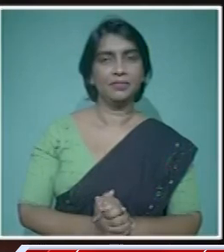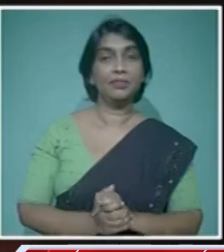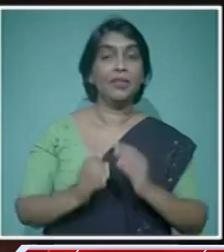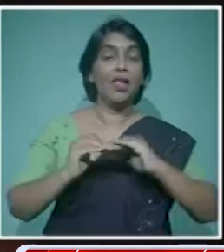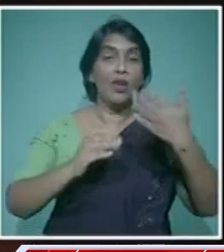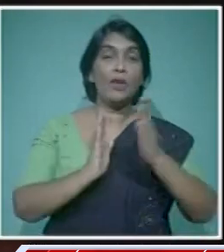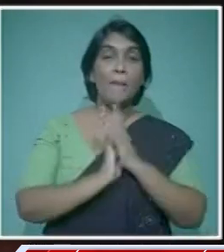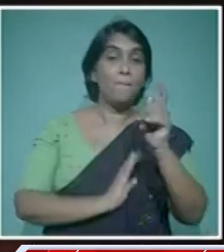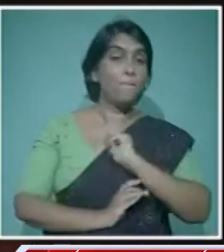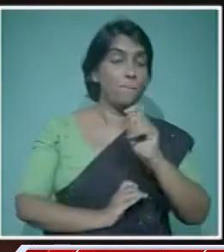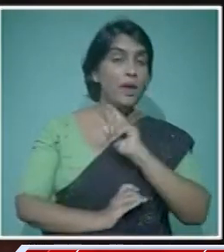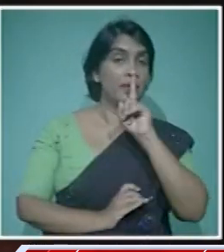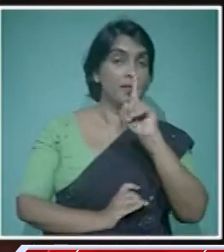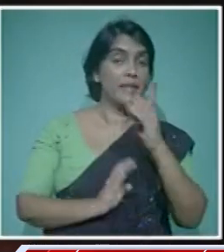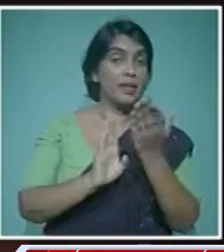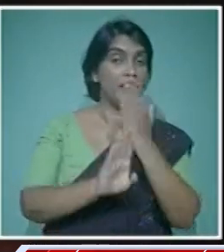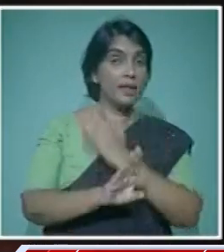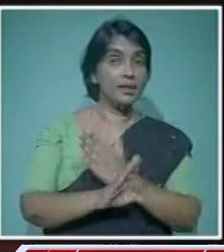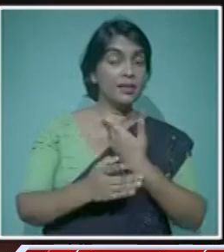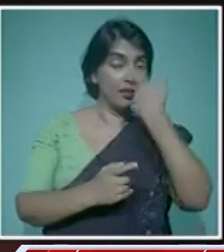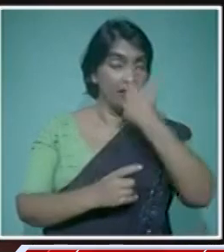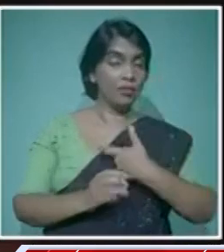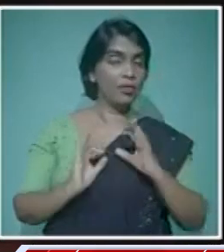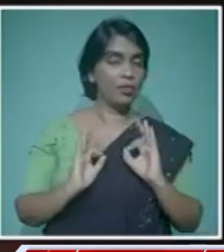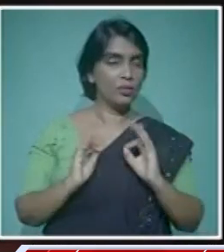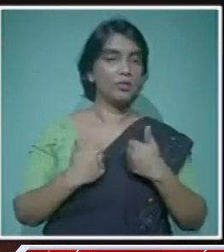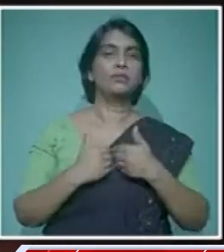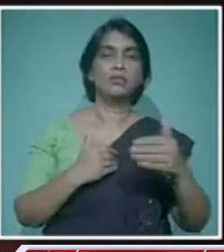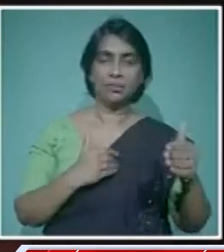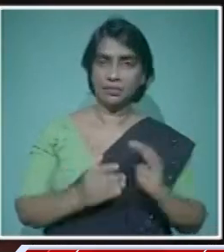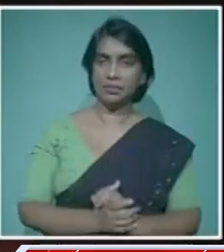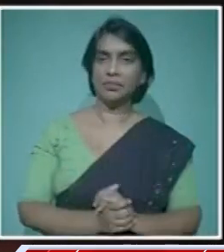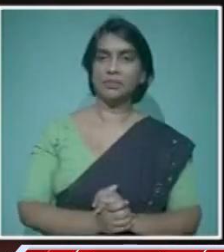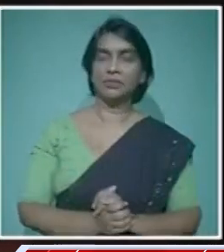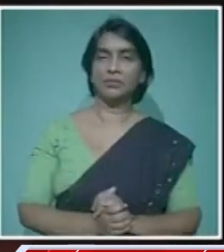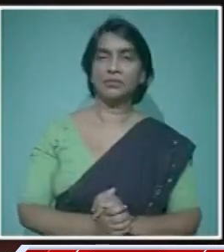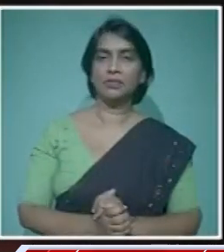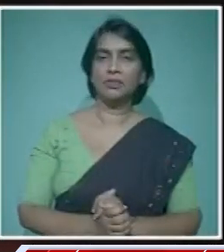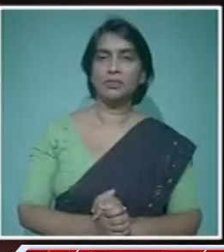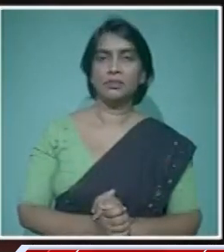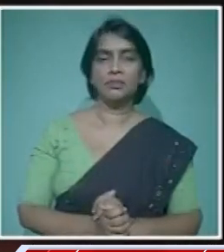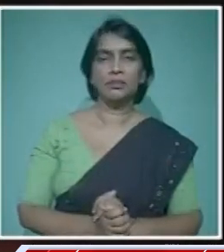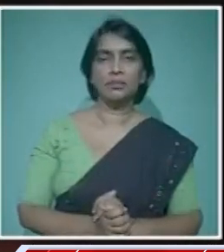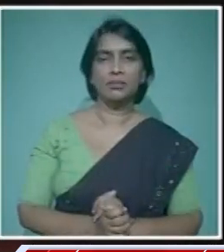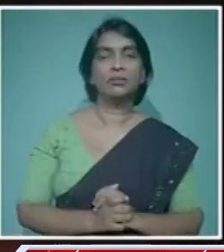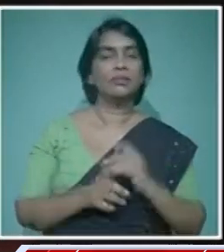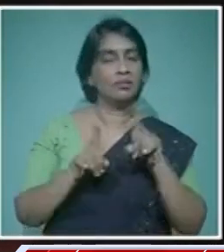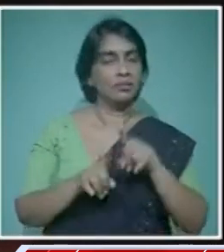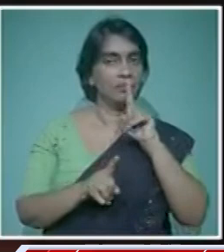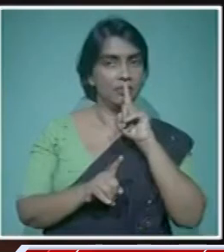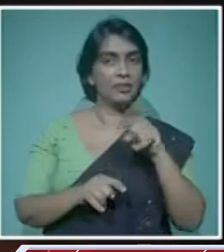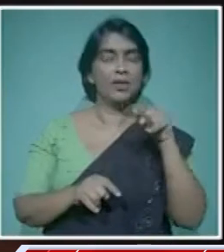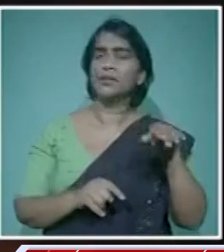බණ දේශනා කරන්න පෙර තමන් සුදුසු ගුණෙහි පිහිටා සිටීම ඒ වගේම මම කියන්න කැමති ගරු කථානායකතුමනි